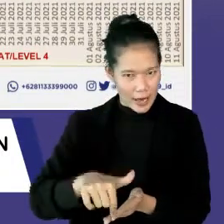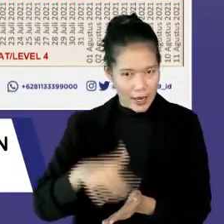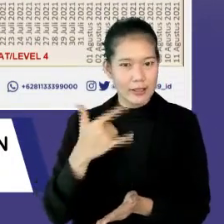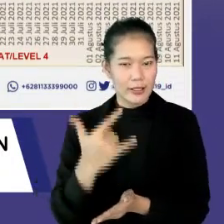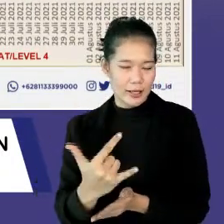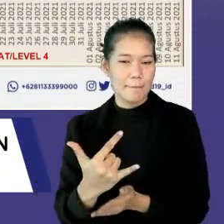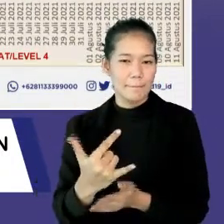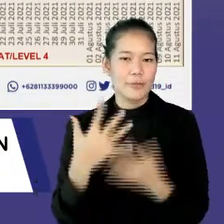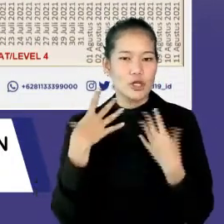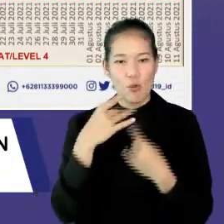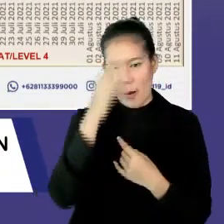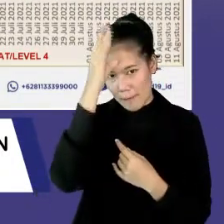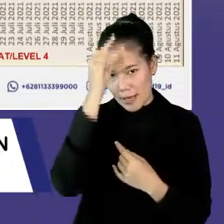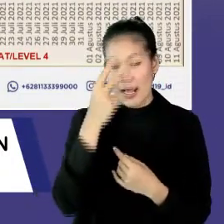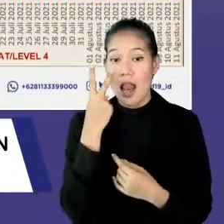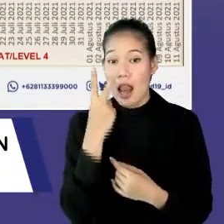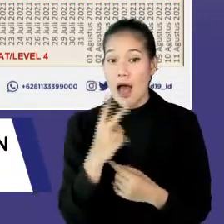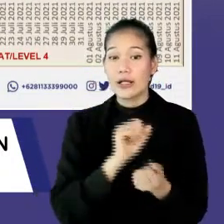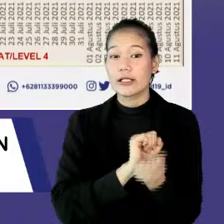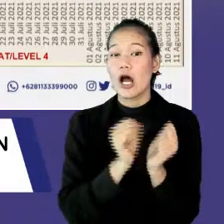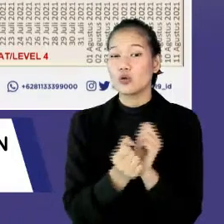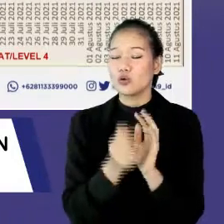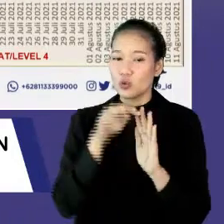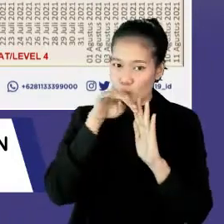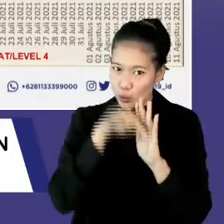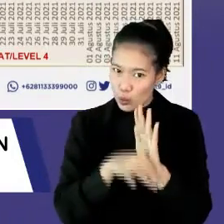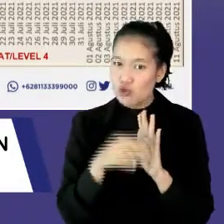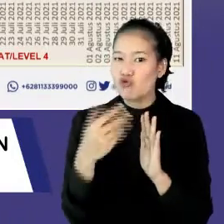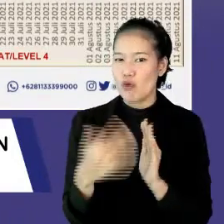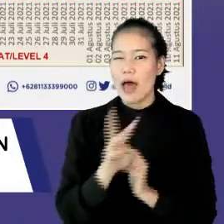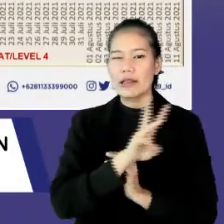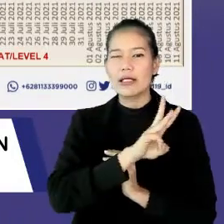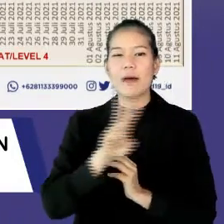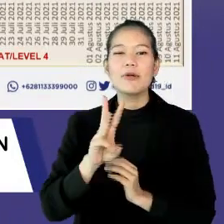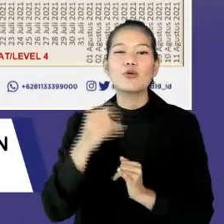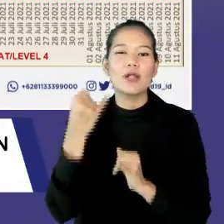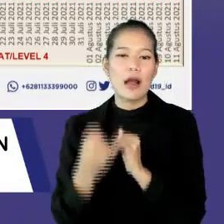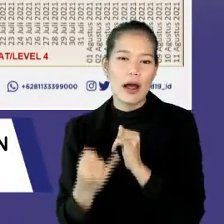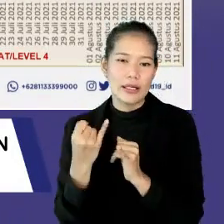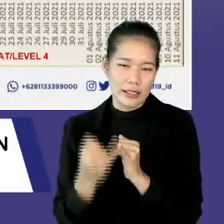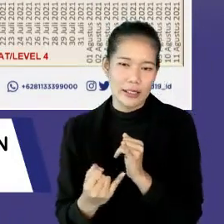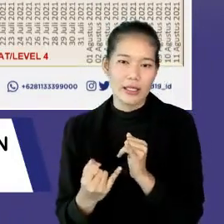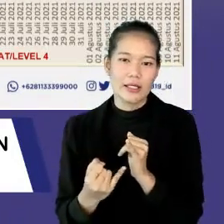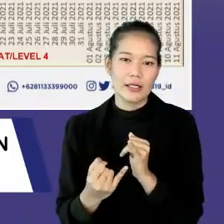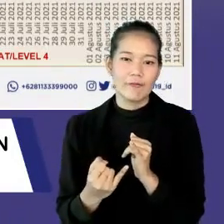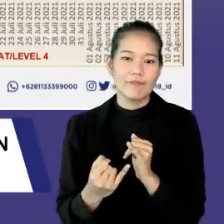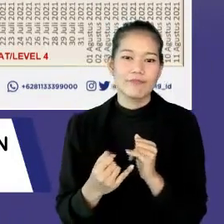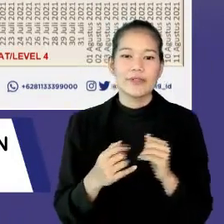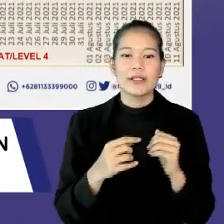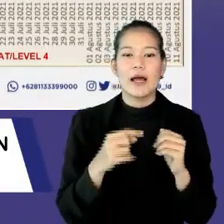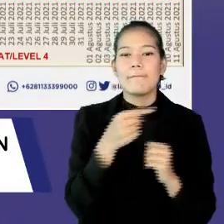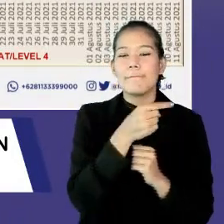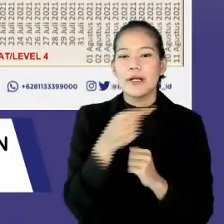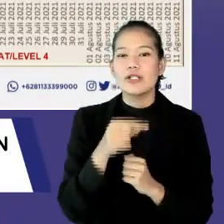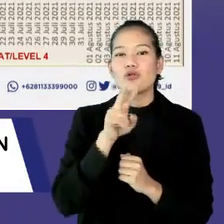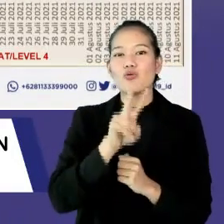Jawa dan Bali. Kita mulai melihat penurunan berarti gitu ya, 3 pekan terakhir ini sudah mampu menurunkan minus